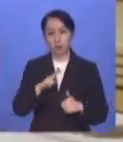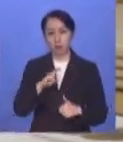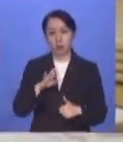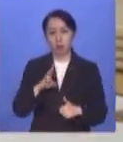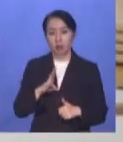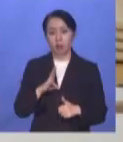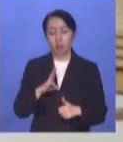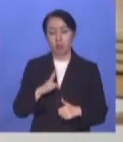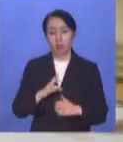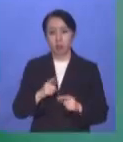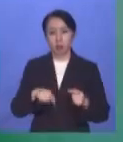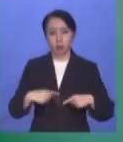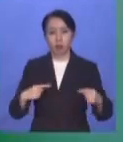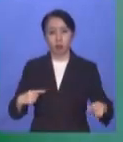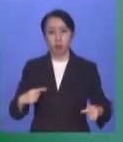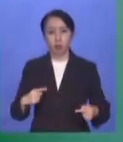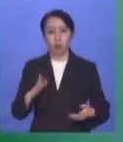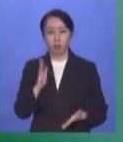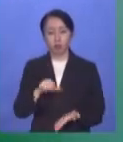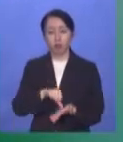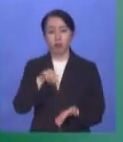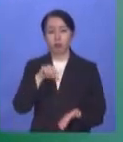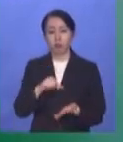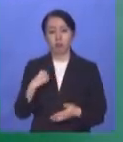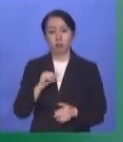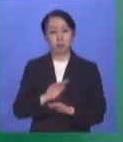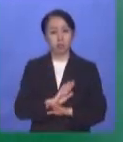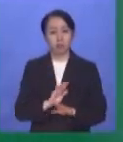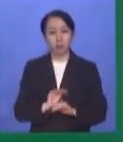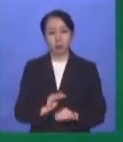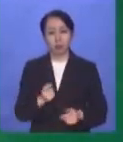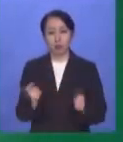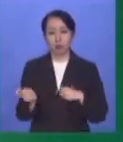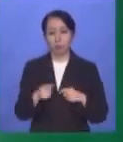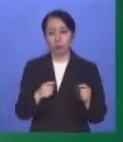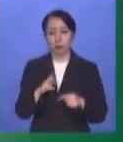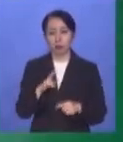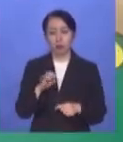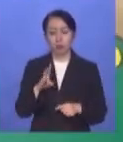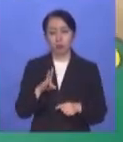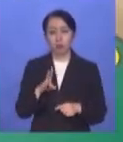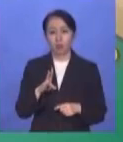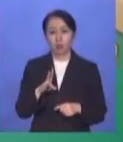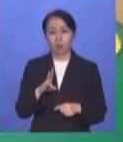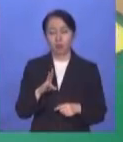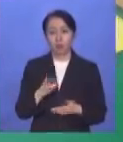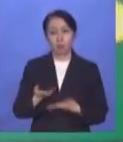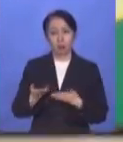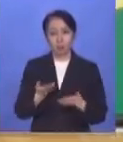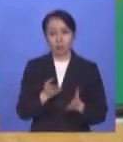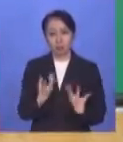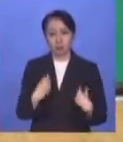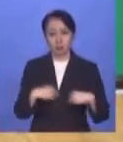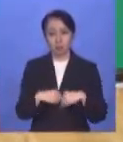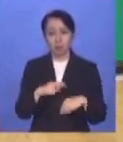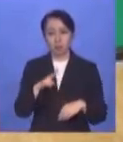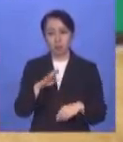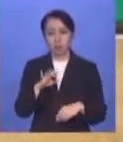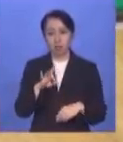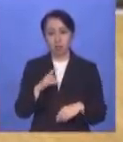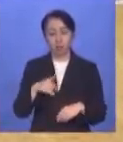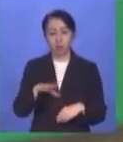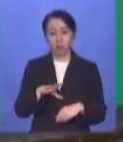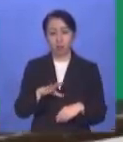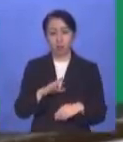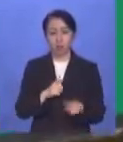биатлону, эстафете и другим примут участие не сами ребята, управляемые ими роботы. Женис Кендибаев приехал из села Сарытамар вместе со